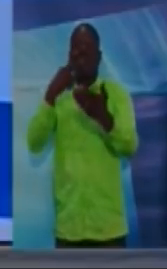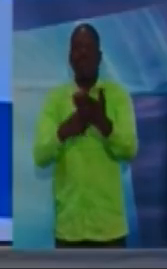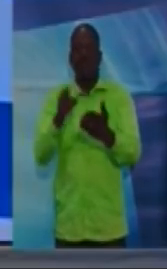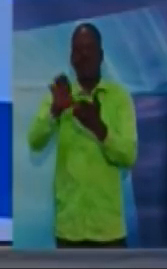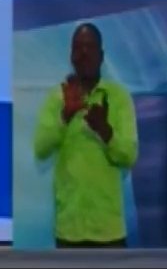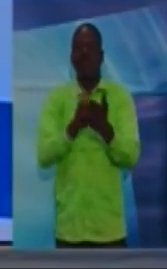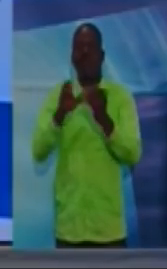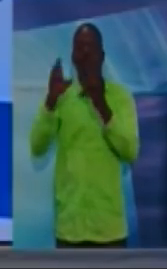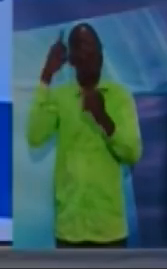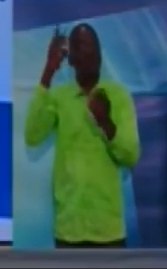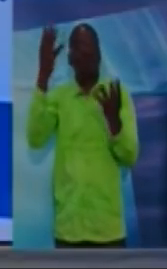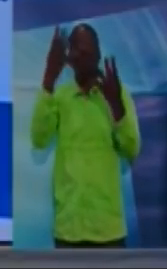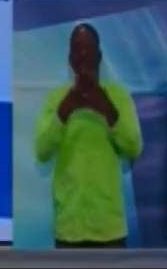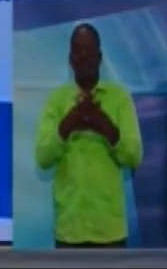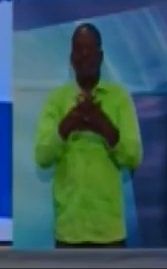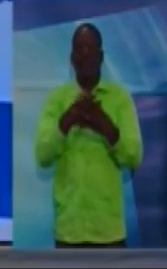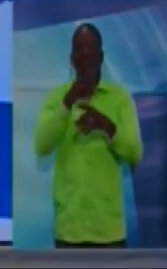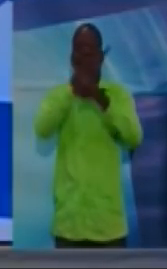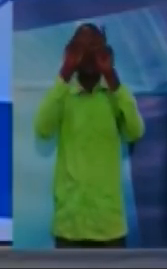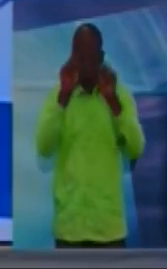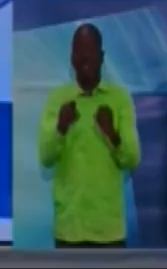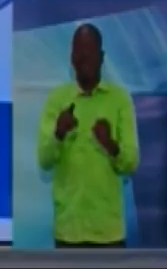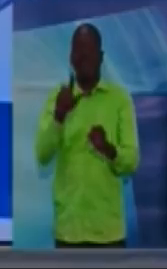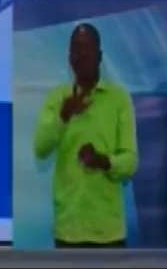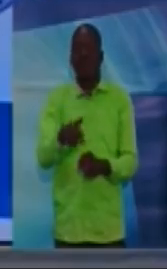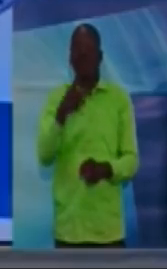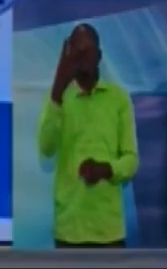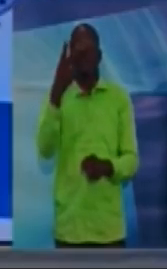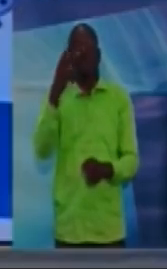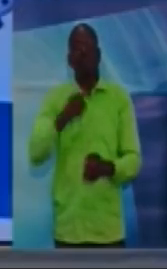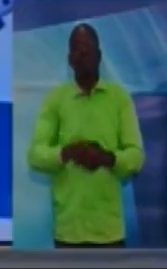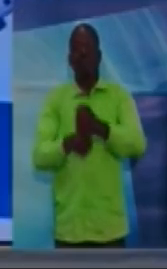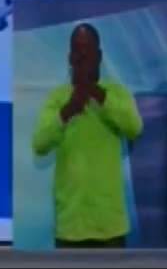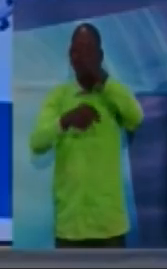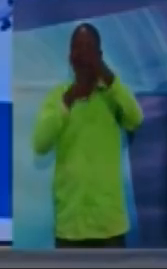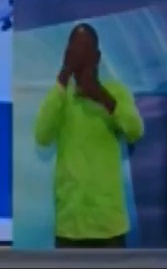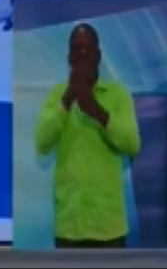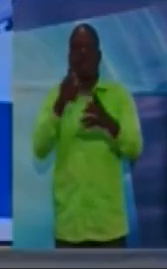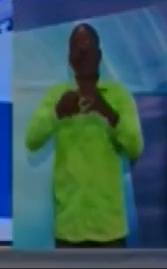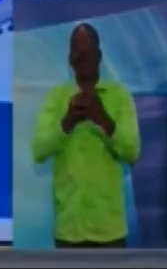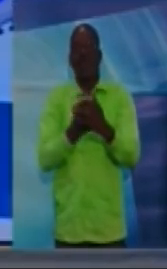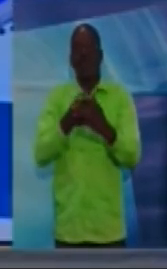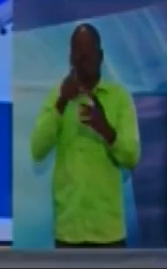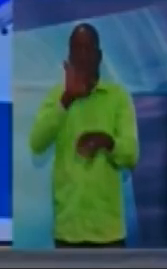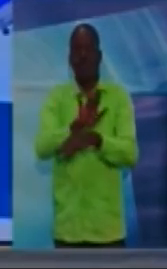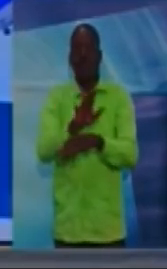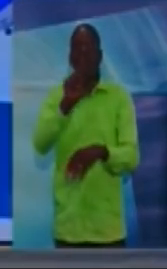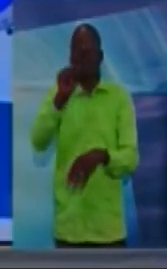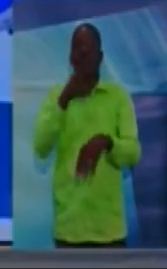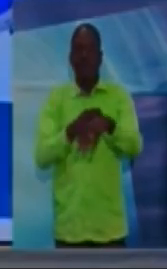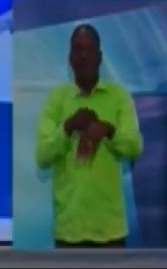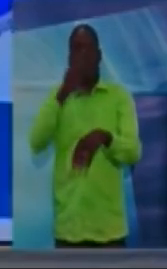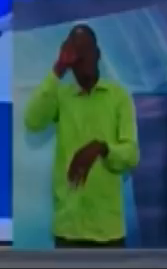pénal burkinabé. Il est aussi question de la 32e Coupe d'Afrique des Nations qui débute ce soir à 20h au Caire en